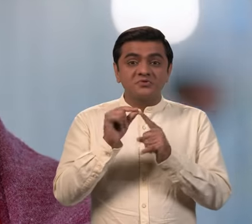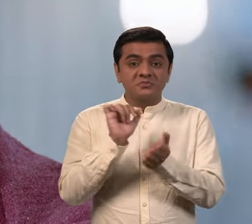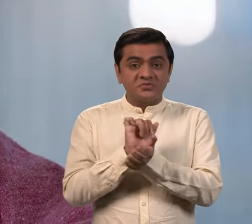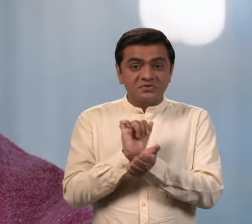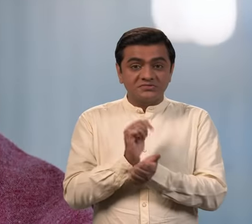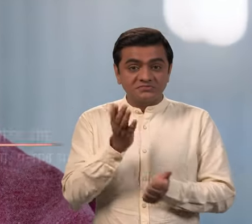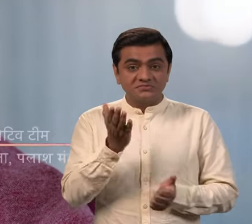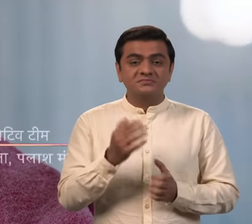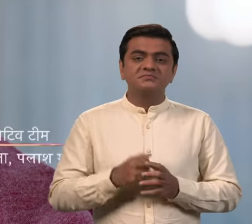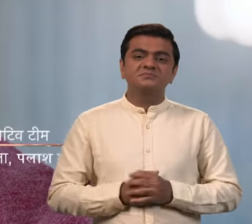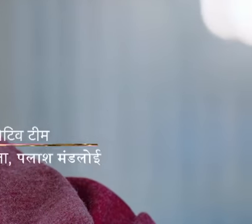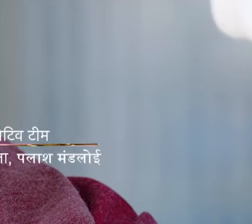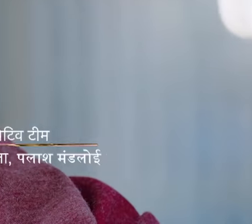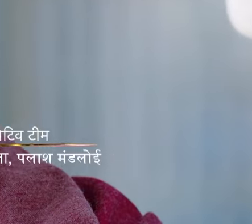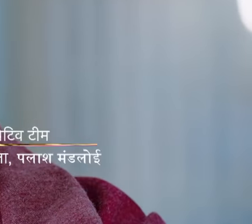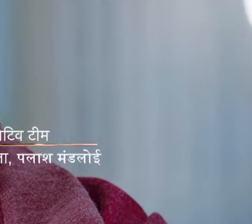DYSP।